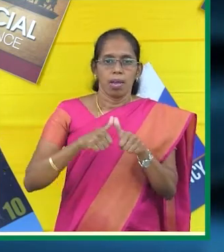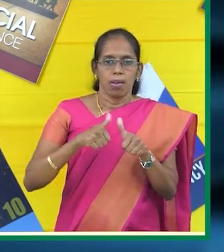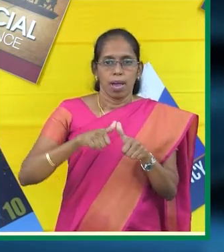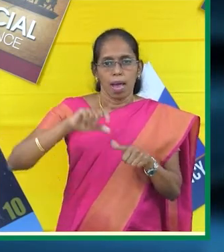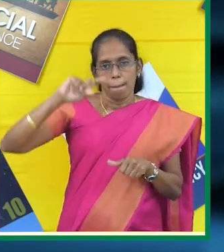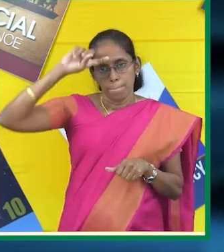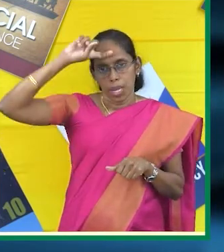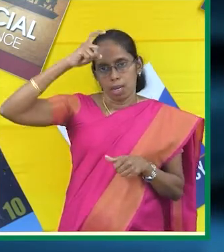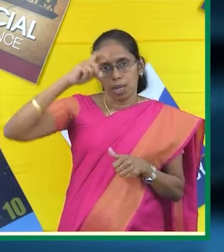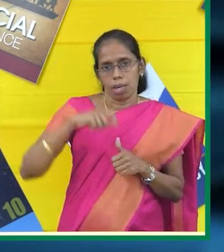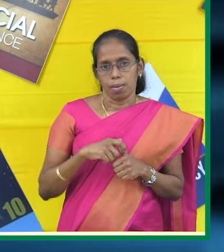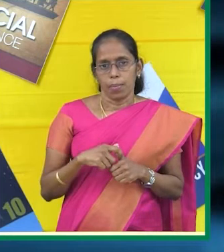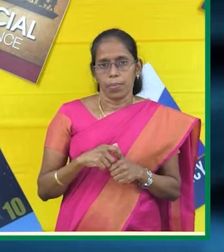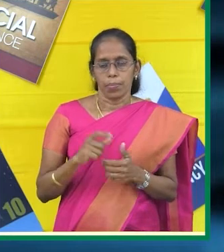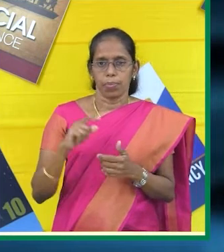ஒரு அமெரிக்க